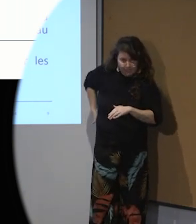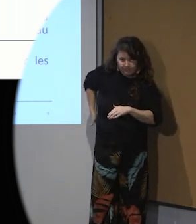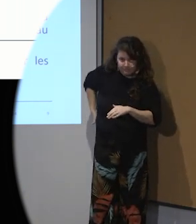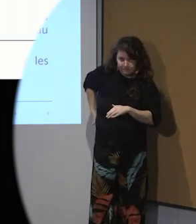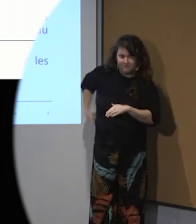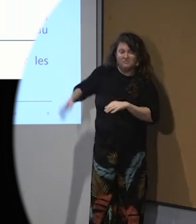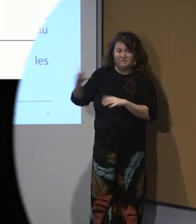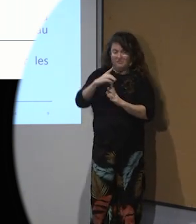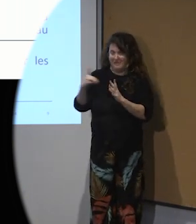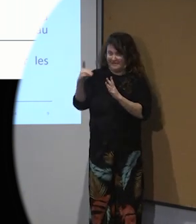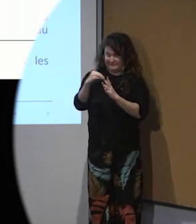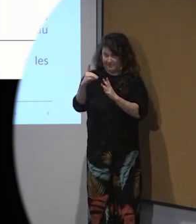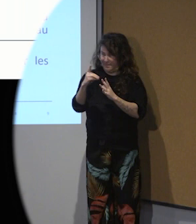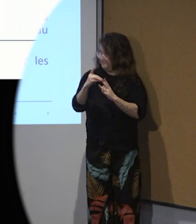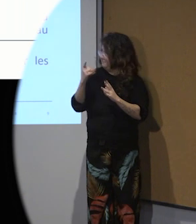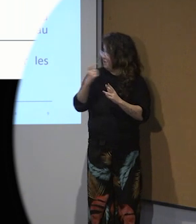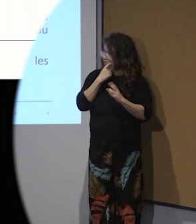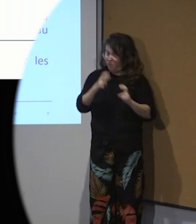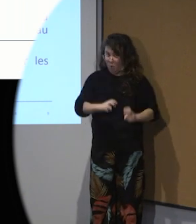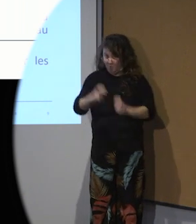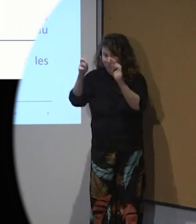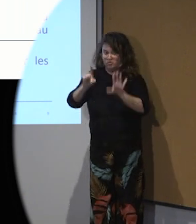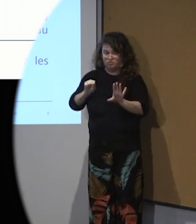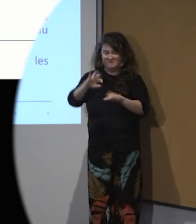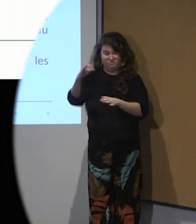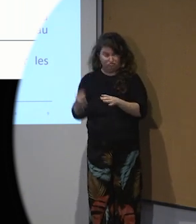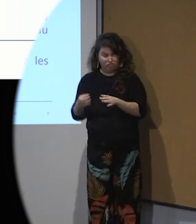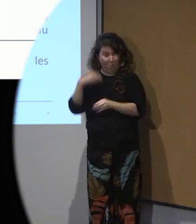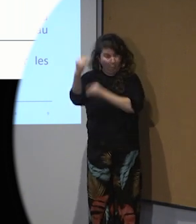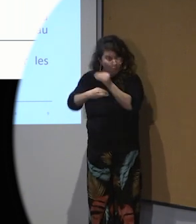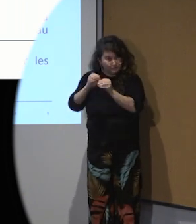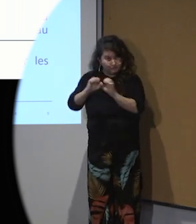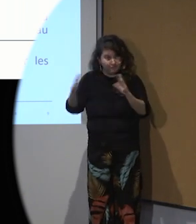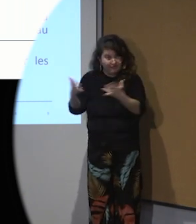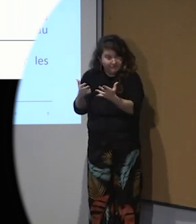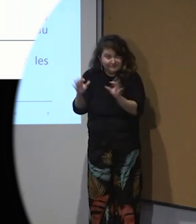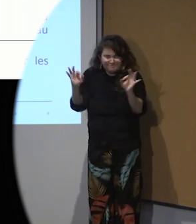diabète a augmenté de 70% dans le monde. Nous sommes en pleine épidémie